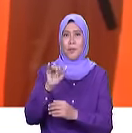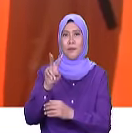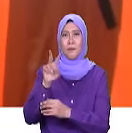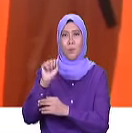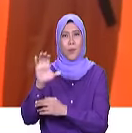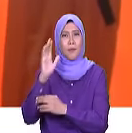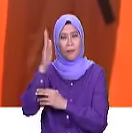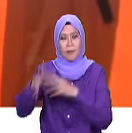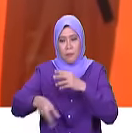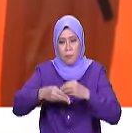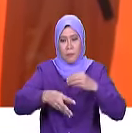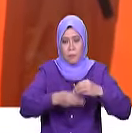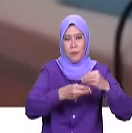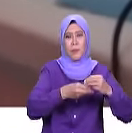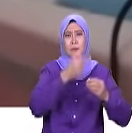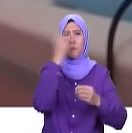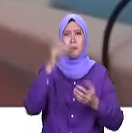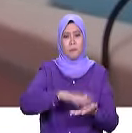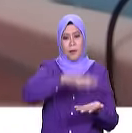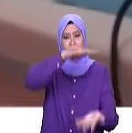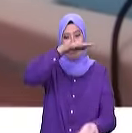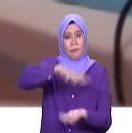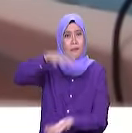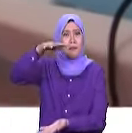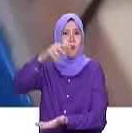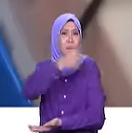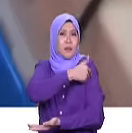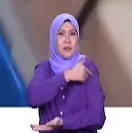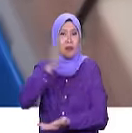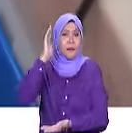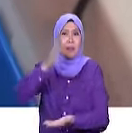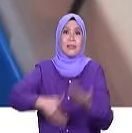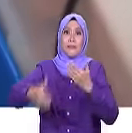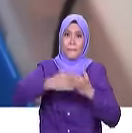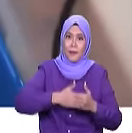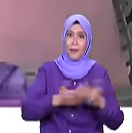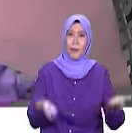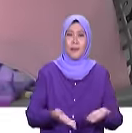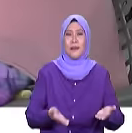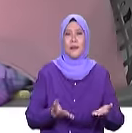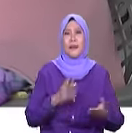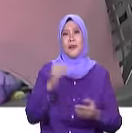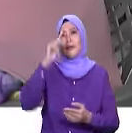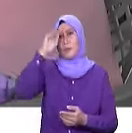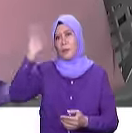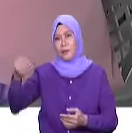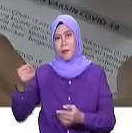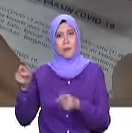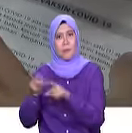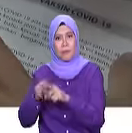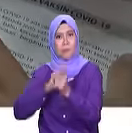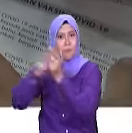dijangka bertambah apabila tambahan bekalan vaksin mula tiba pada Julai ini. Sekretariat MyVac di Putrajaya juga sudah